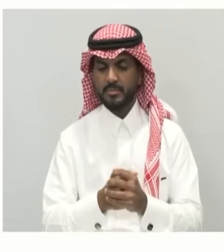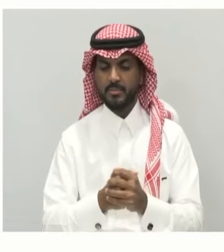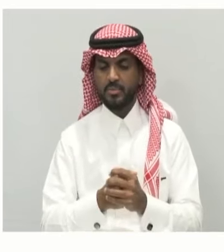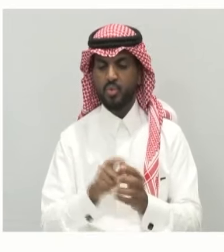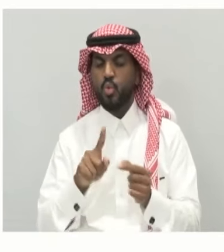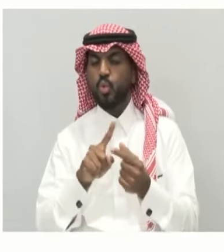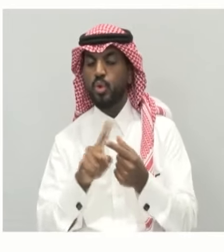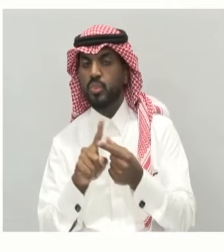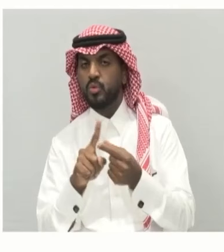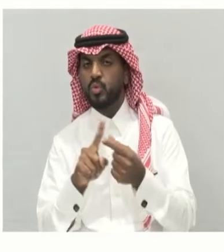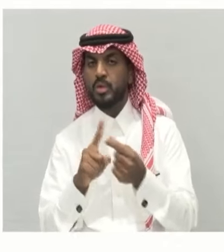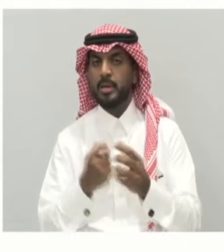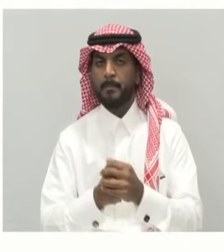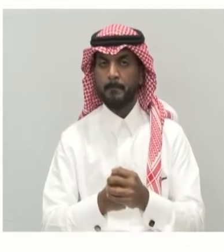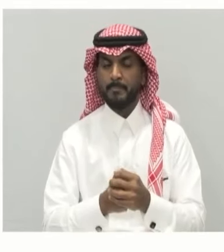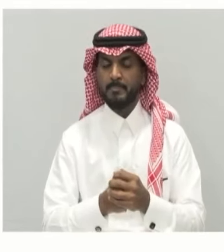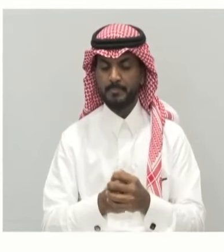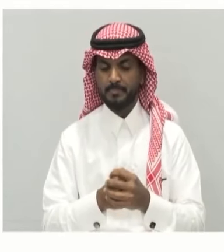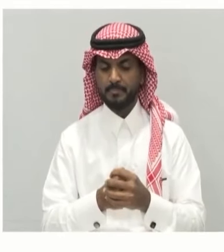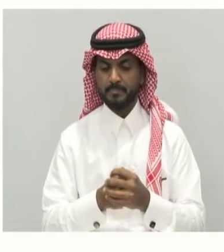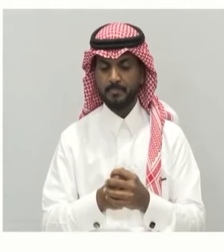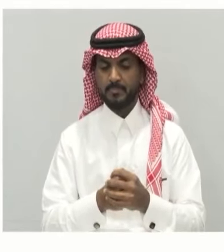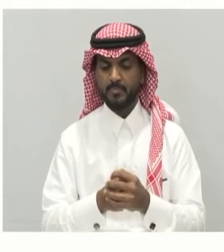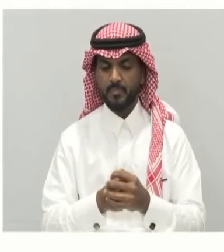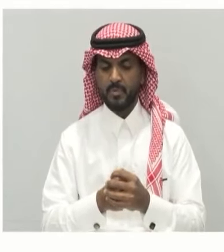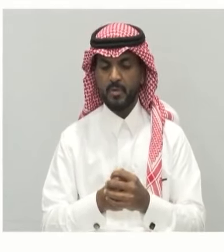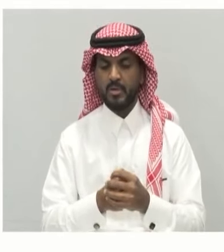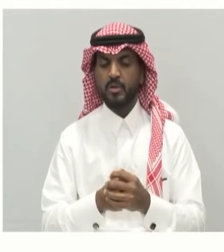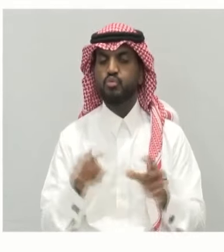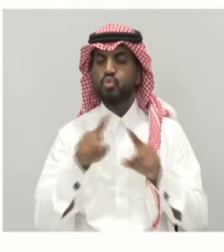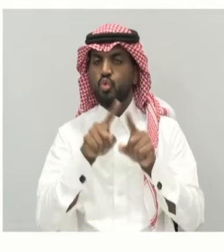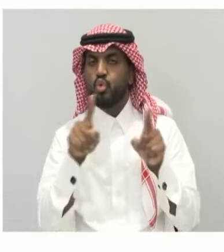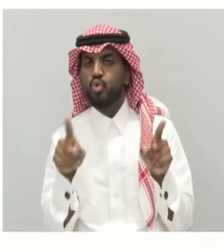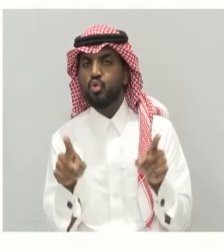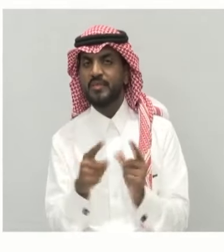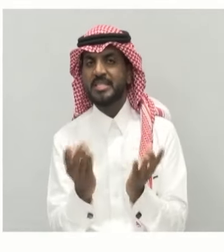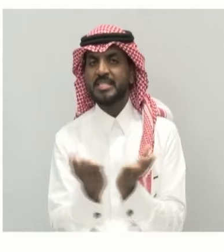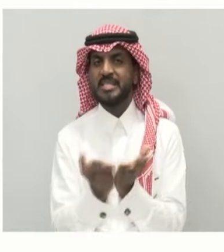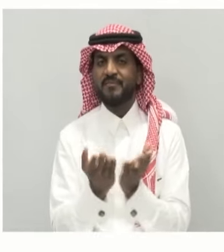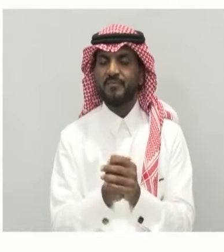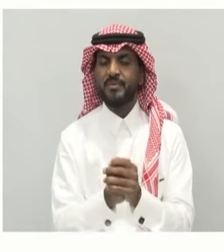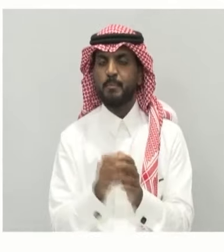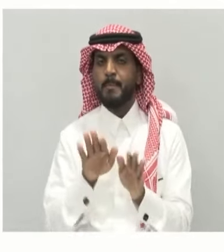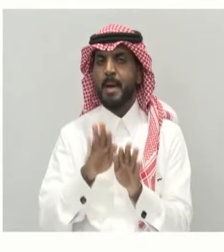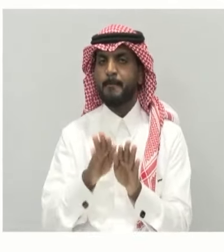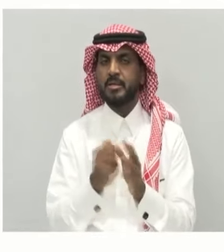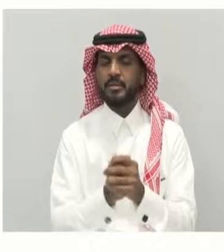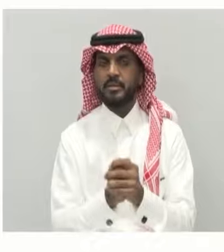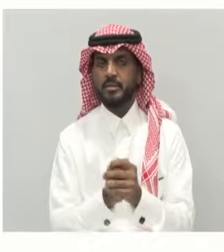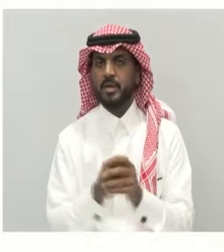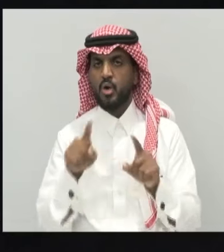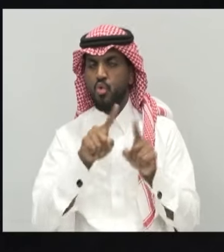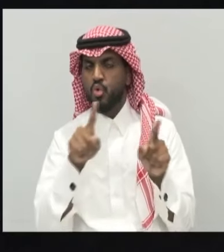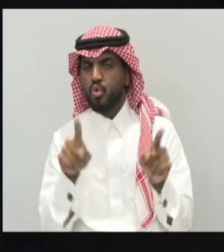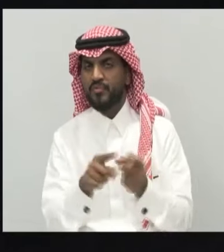السبابه 1 سم طيب غرفه الصف باب غرفه الصف يا ابطال او غرفه